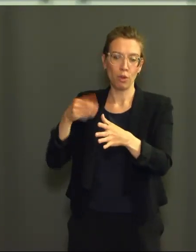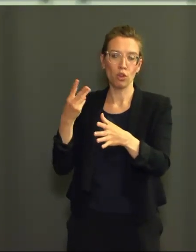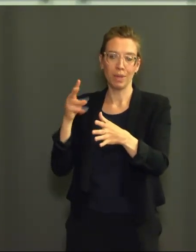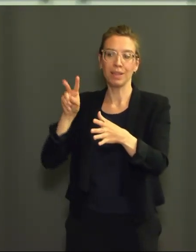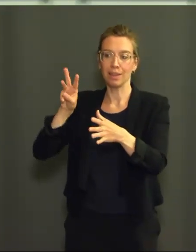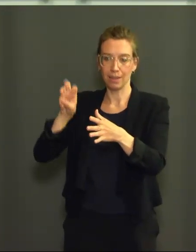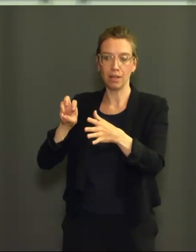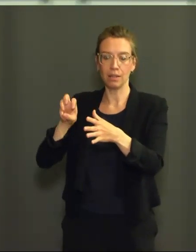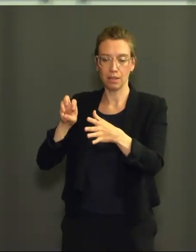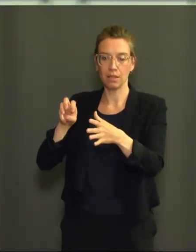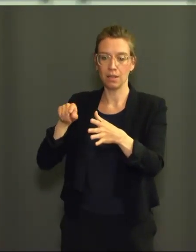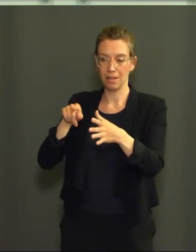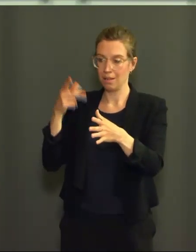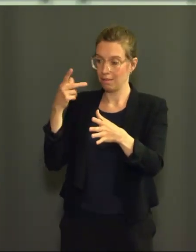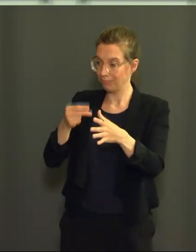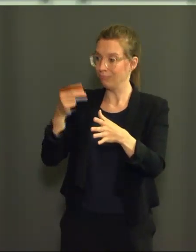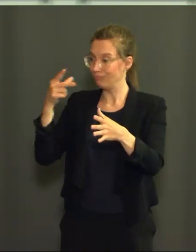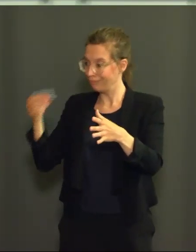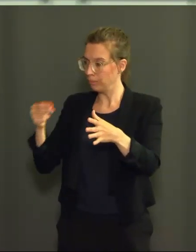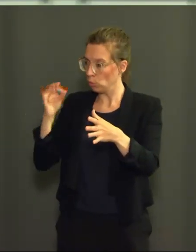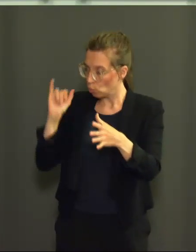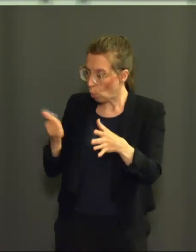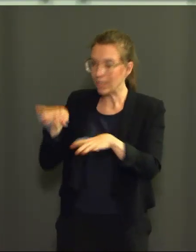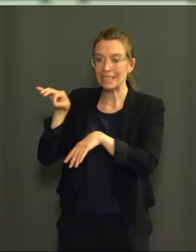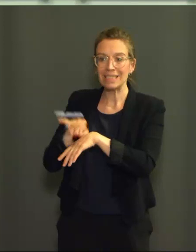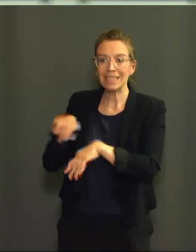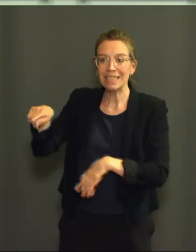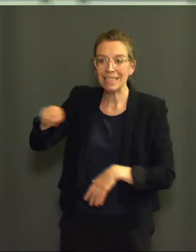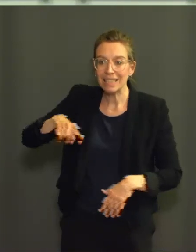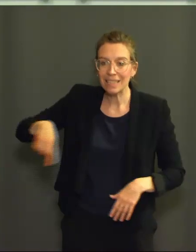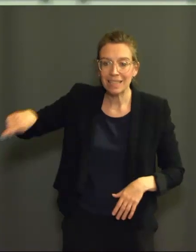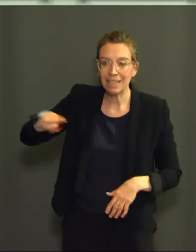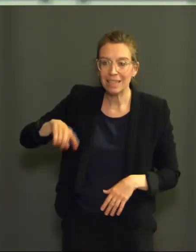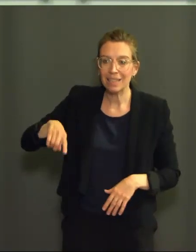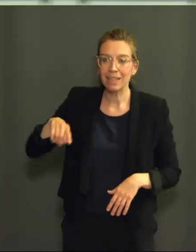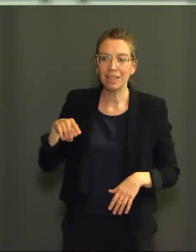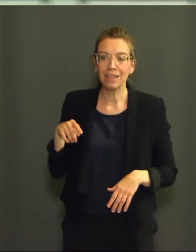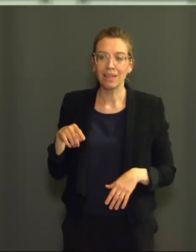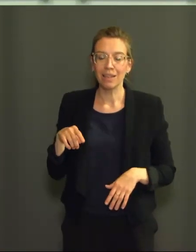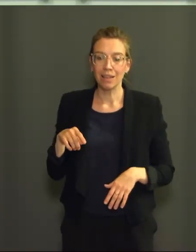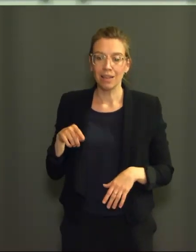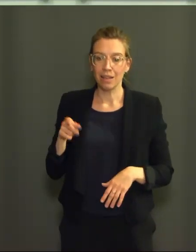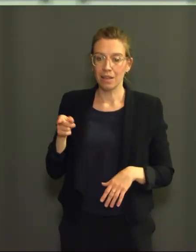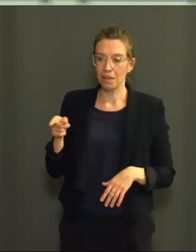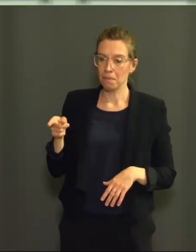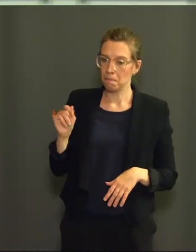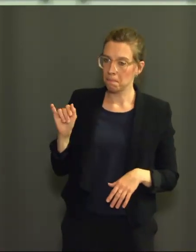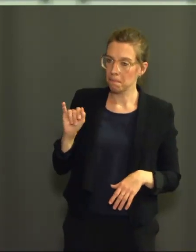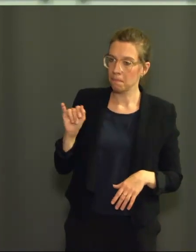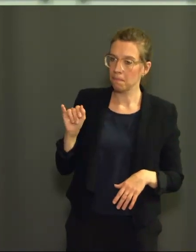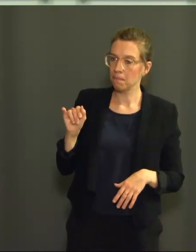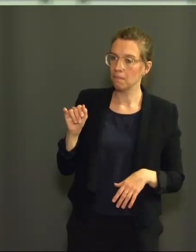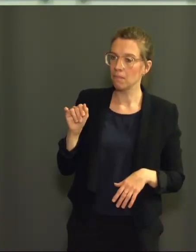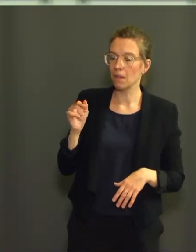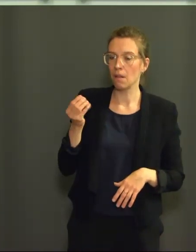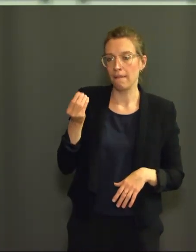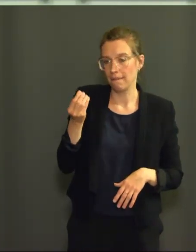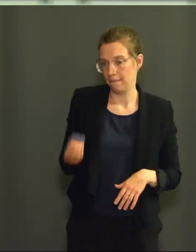Het is dus duidelijk dat mensen die volledig gevaccineerd zijn een veel kleinere kans hebben om nog positief te testen op het